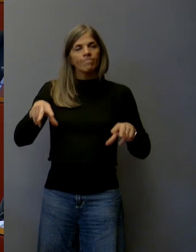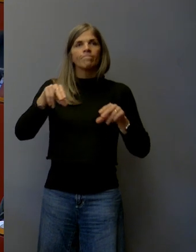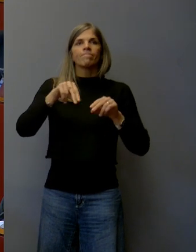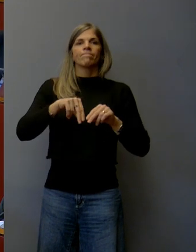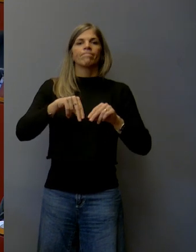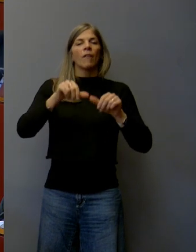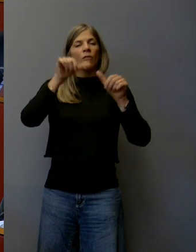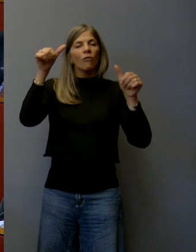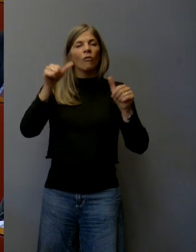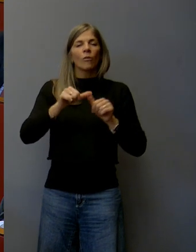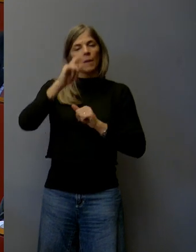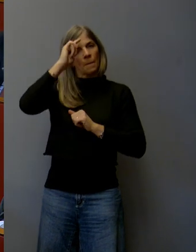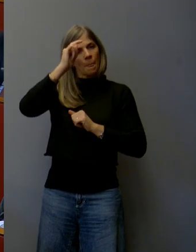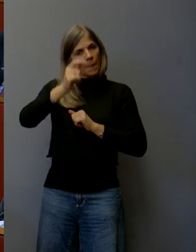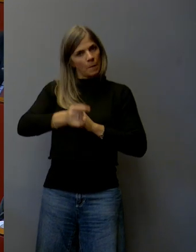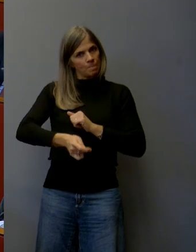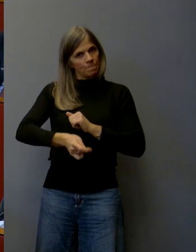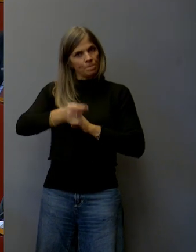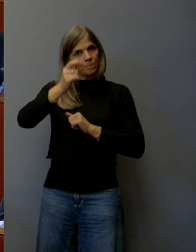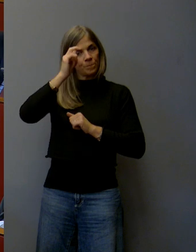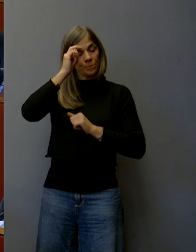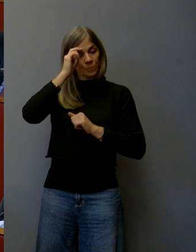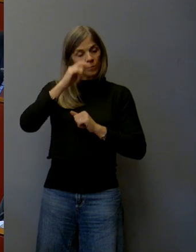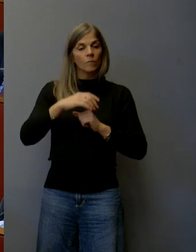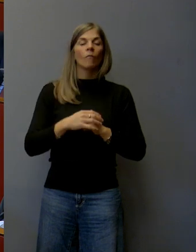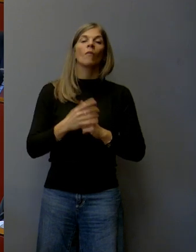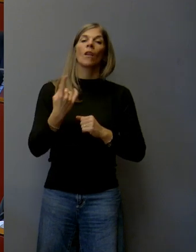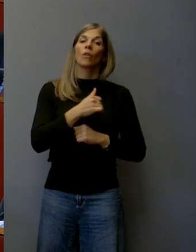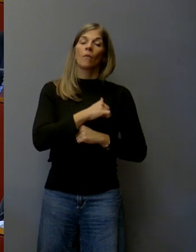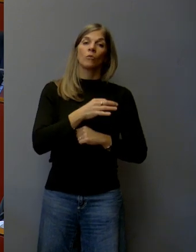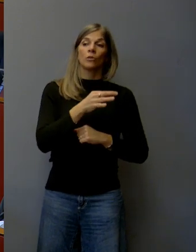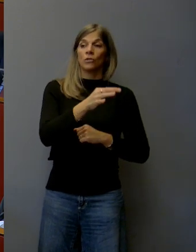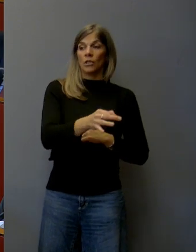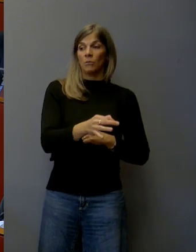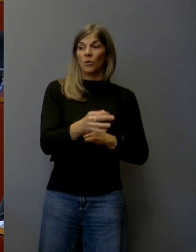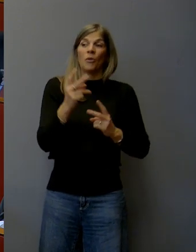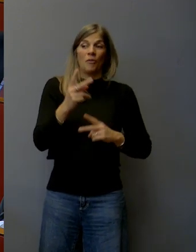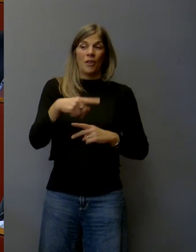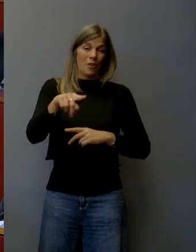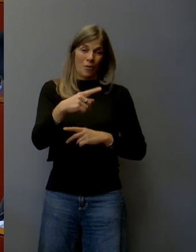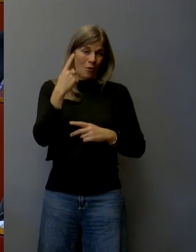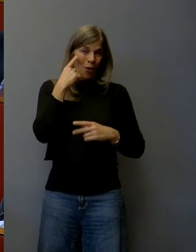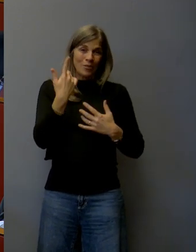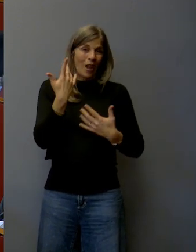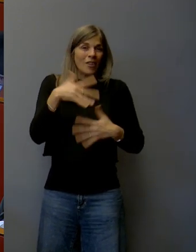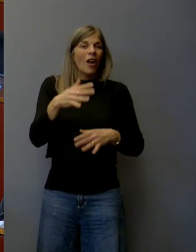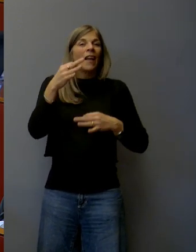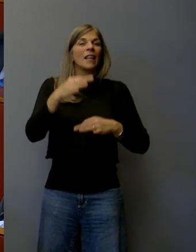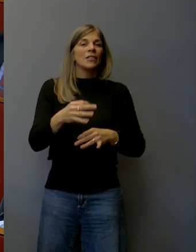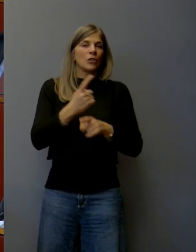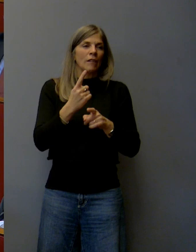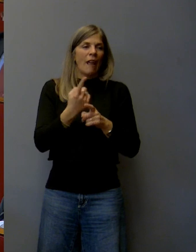poca manutenzione risponde anche a un disegno generale per cui I municipi tanto li dovremmo smantellare prima o poi quindi